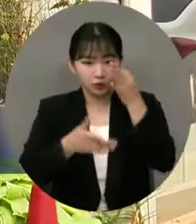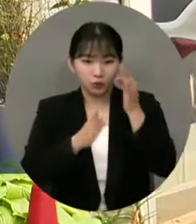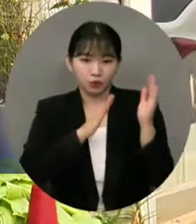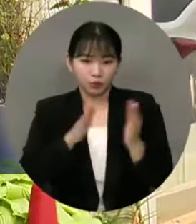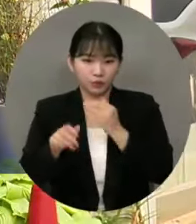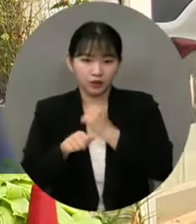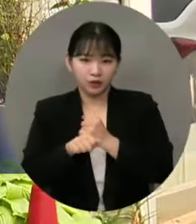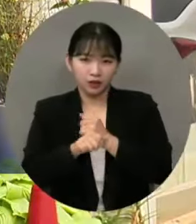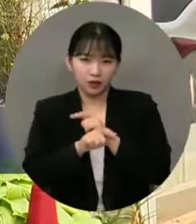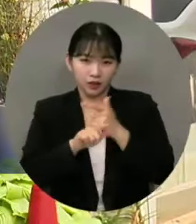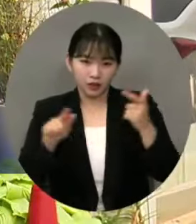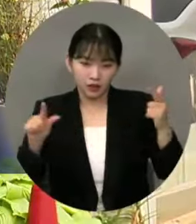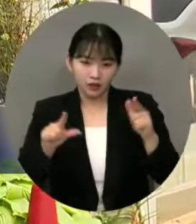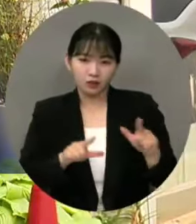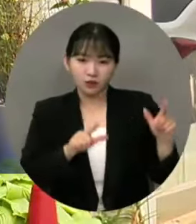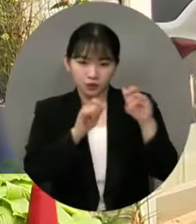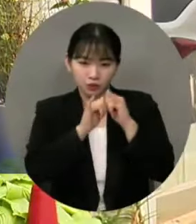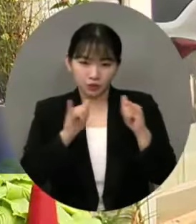마련해서